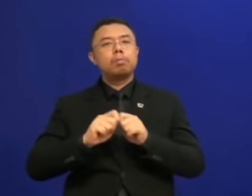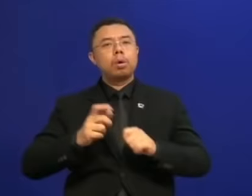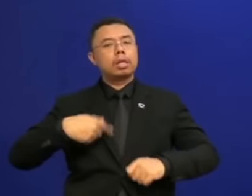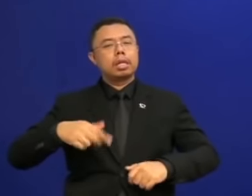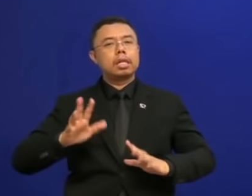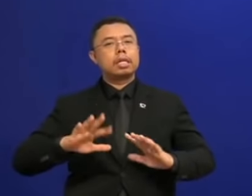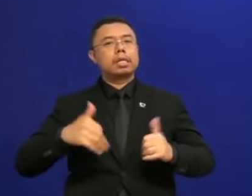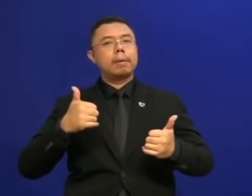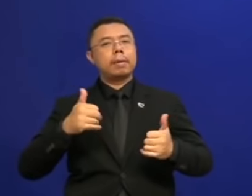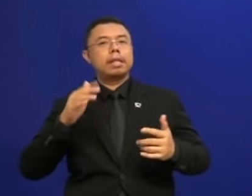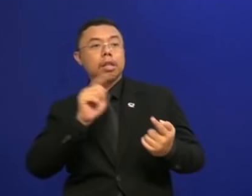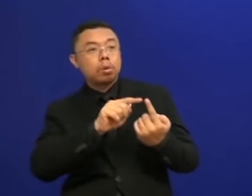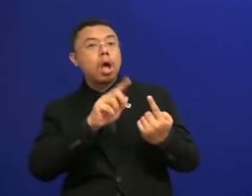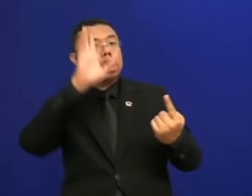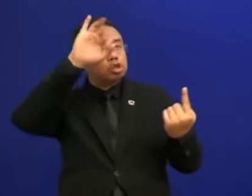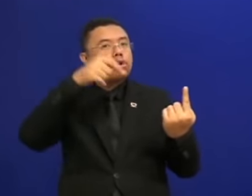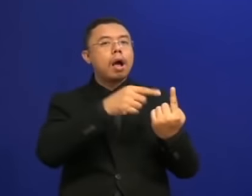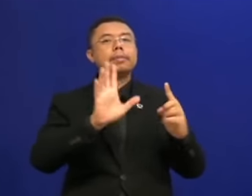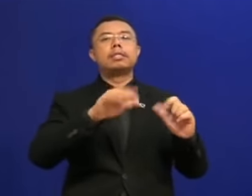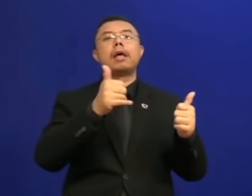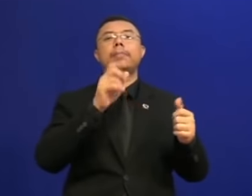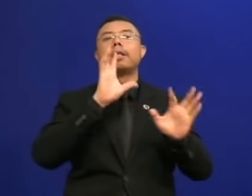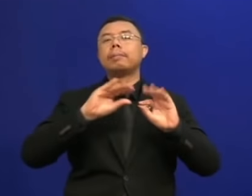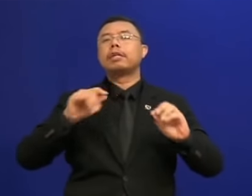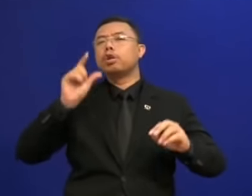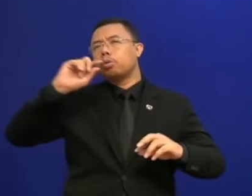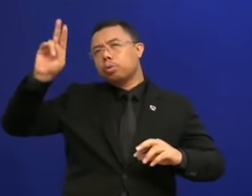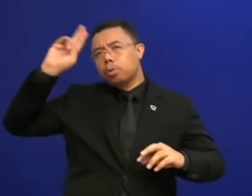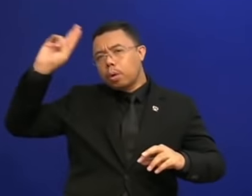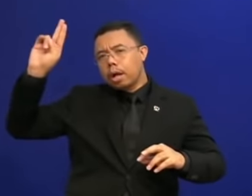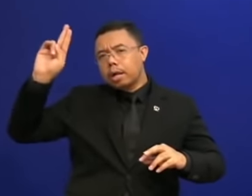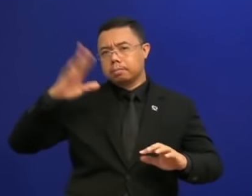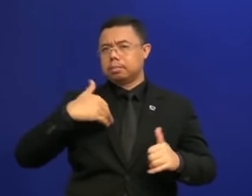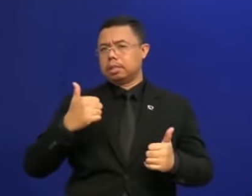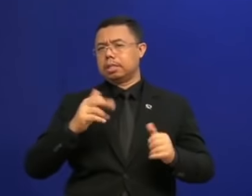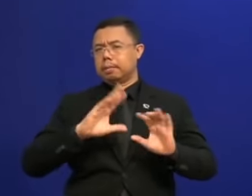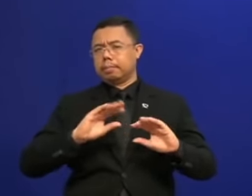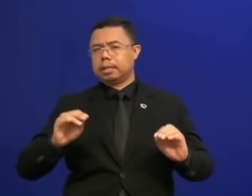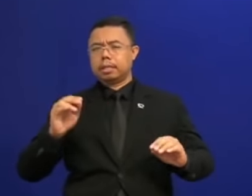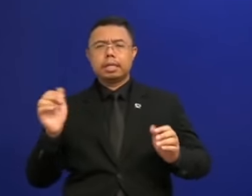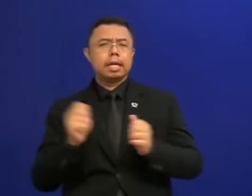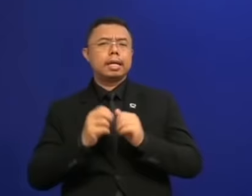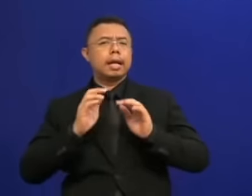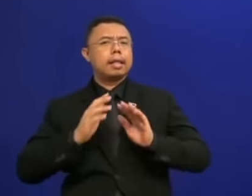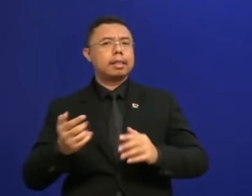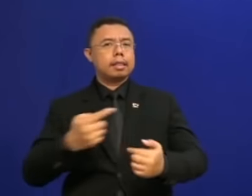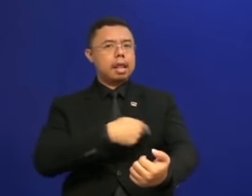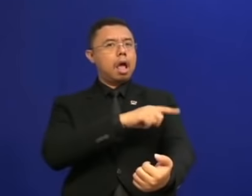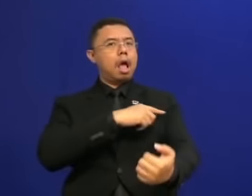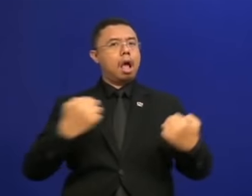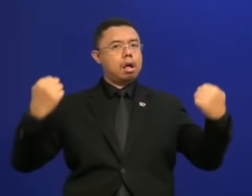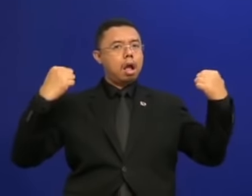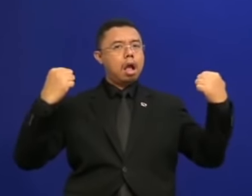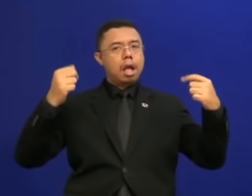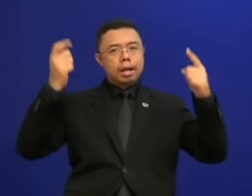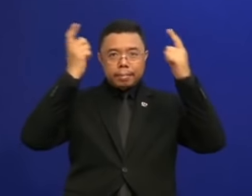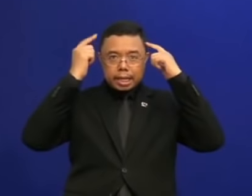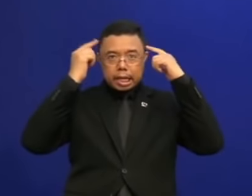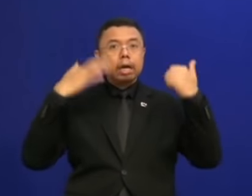menyelamatkan suami. Berkarya bagi Tuhan. Bisa berkarya dengan tenaga,